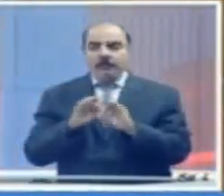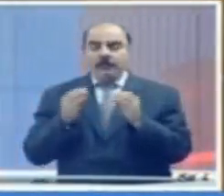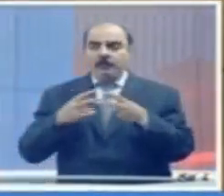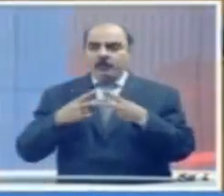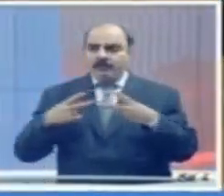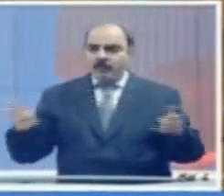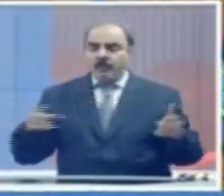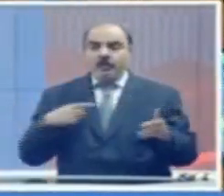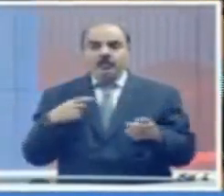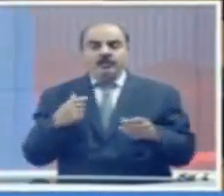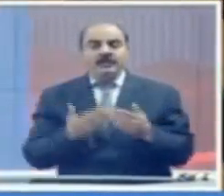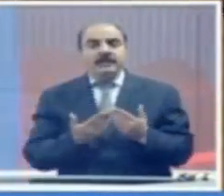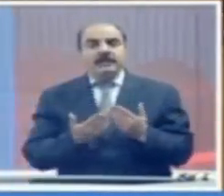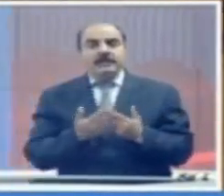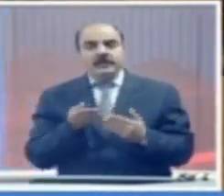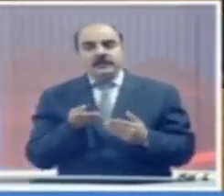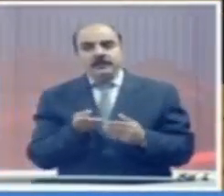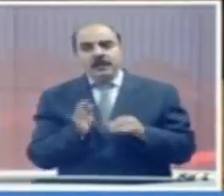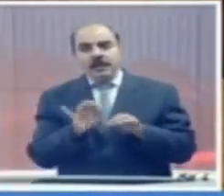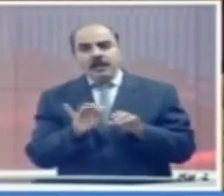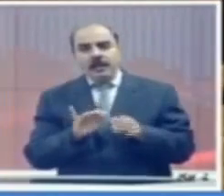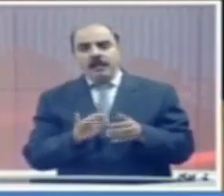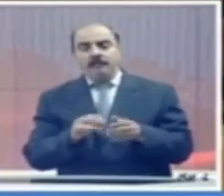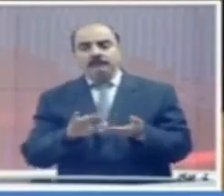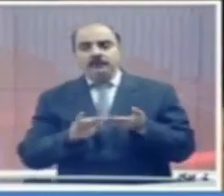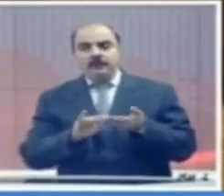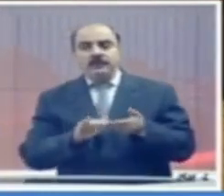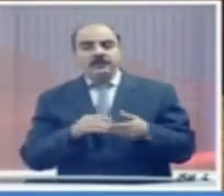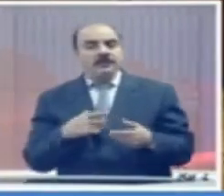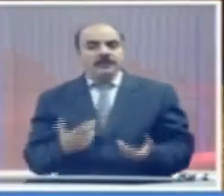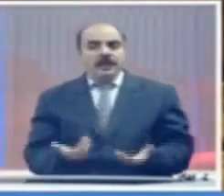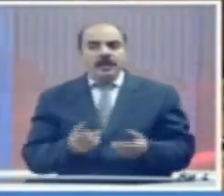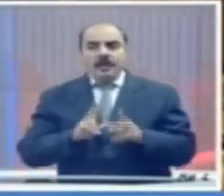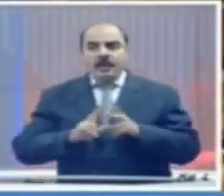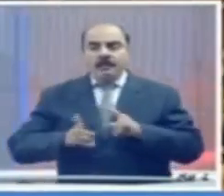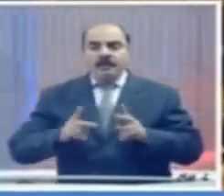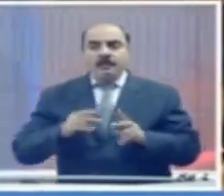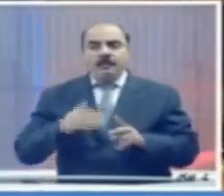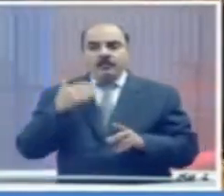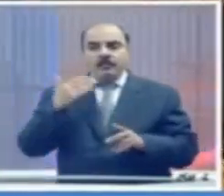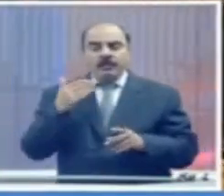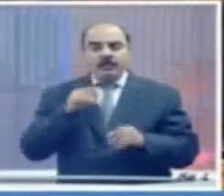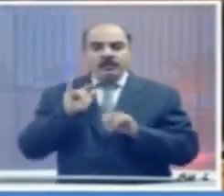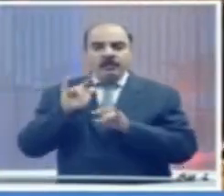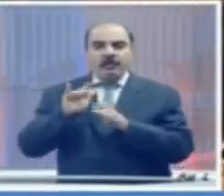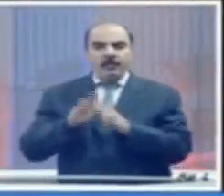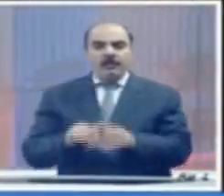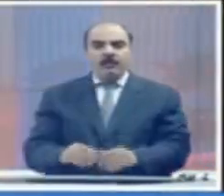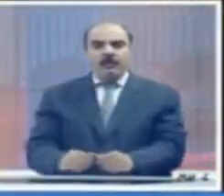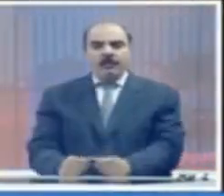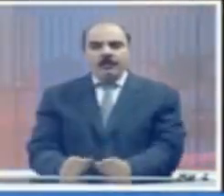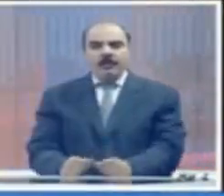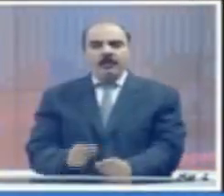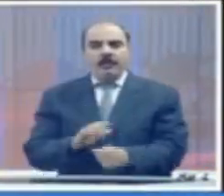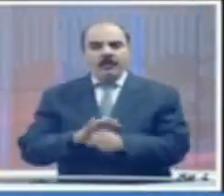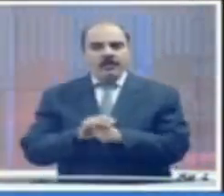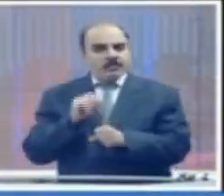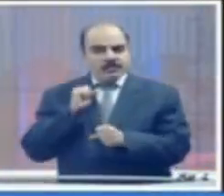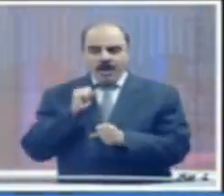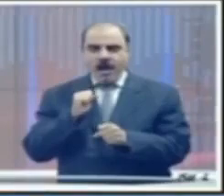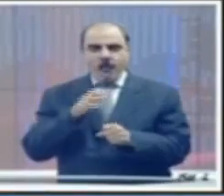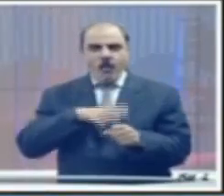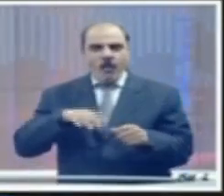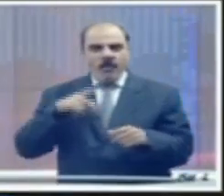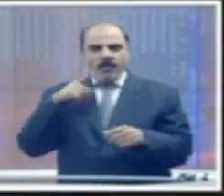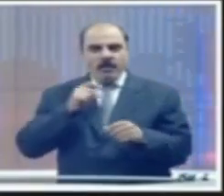استخدام التكنولوجيات الحديثة في مجال الخدمات المالية والمصرفية ومستقبل الصادرات بمصر. فترة الكورونا كانت فترة صعبة،